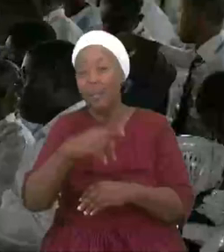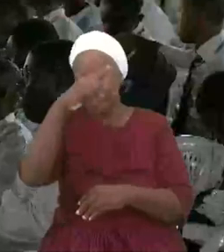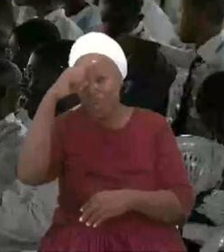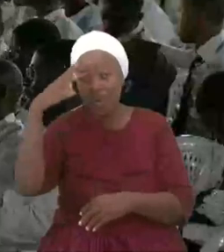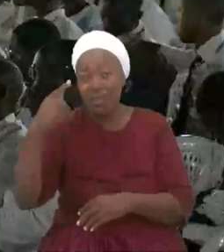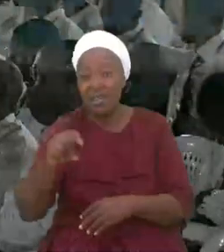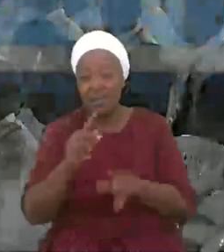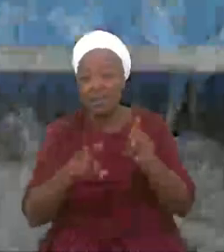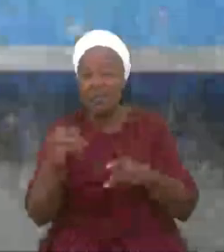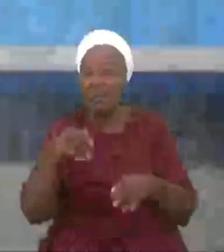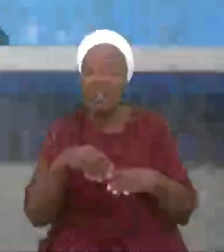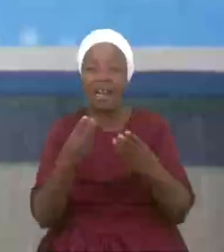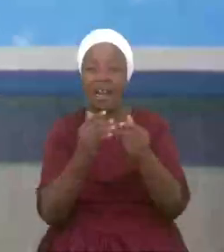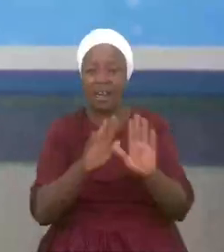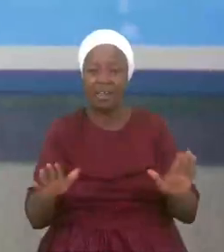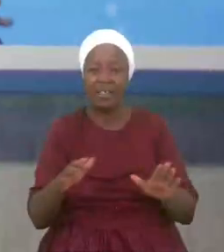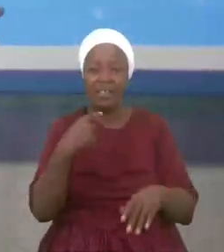va disparaître